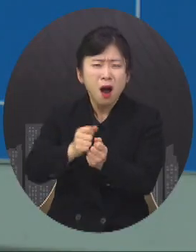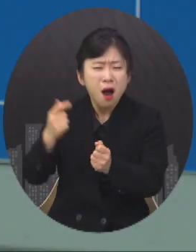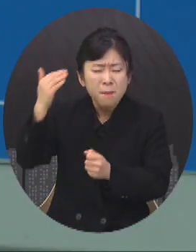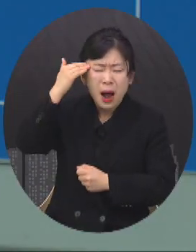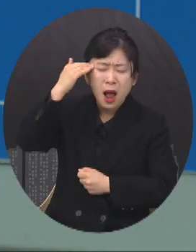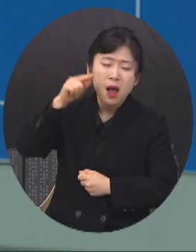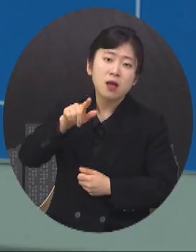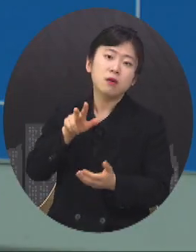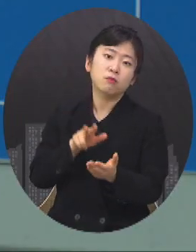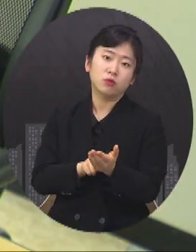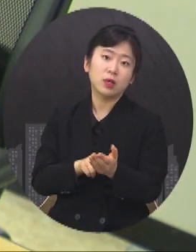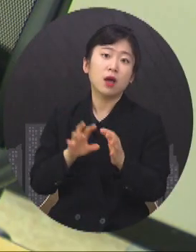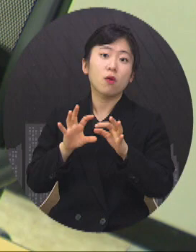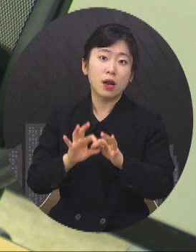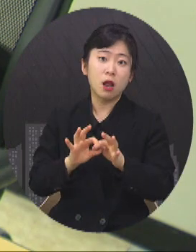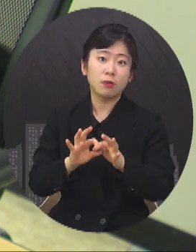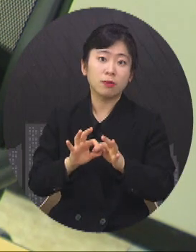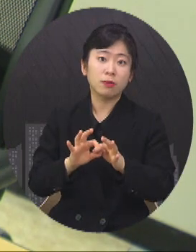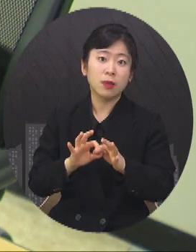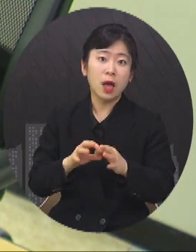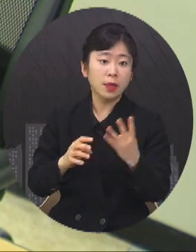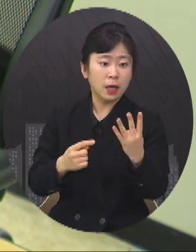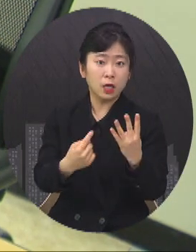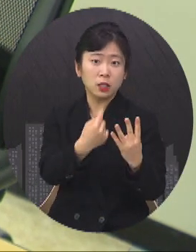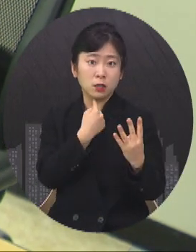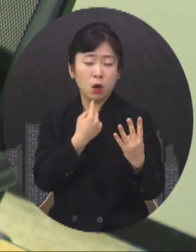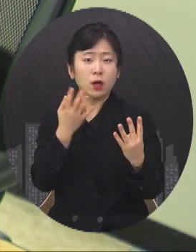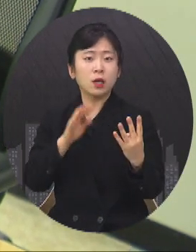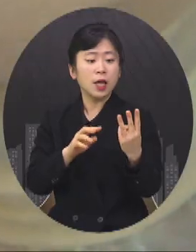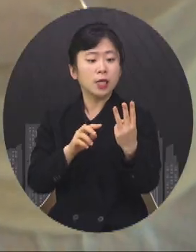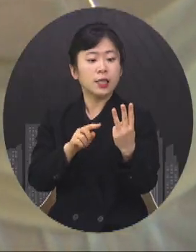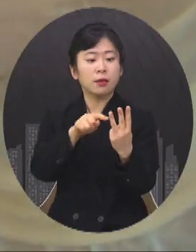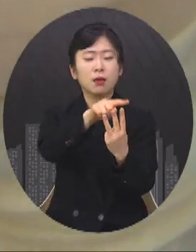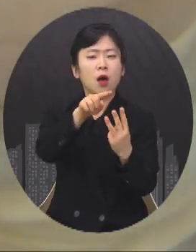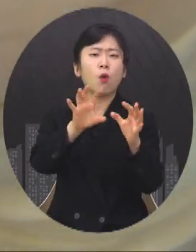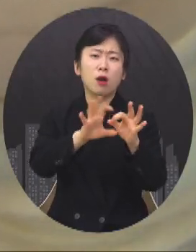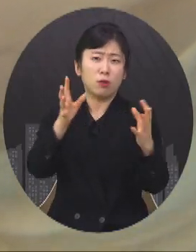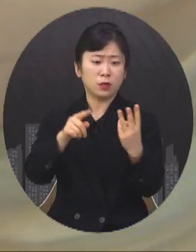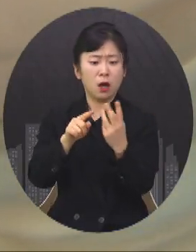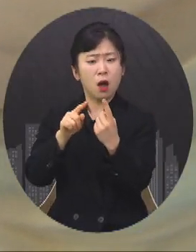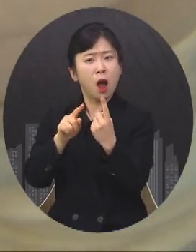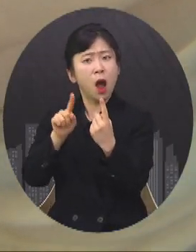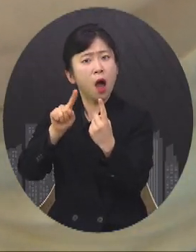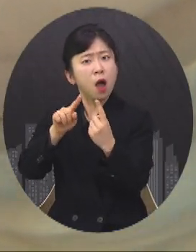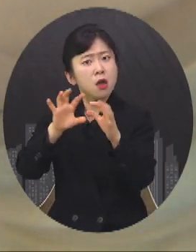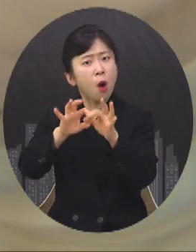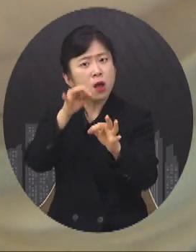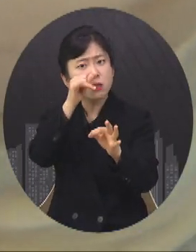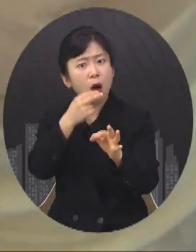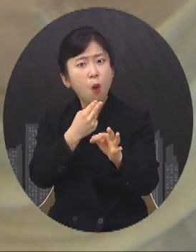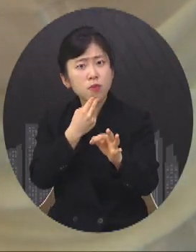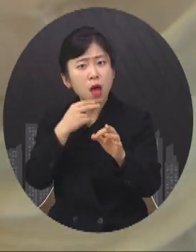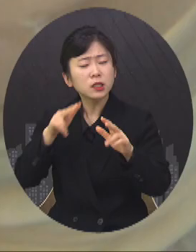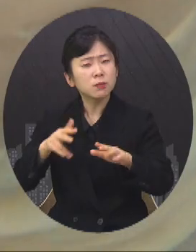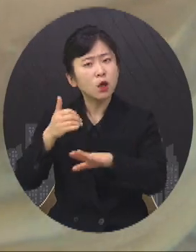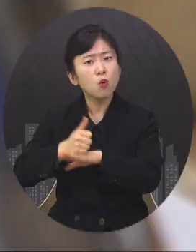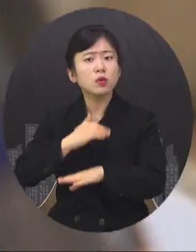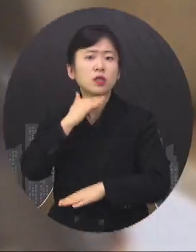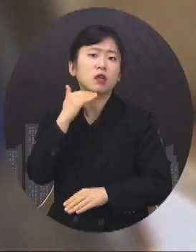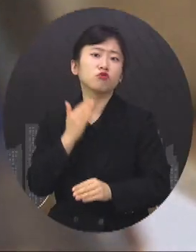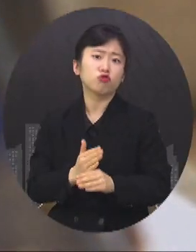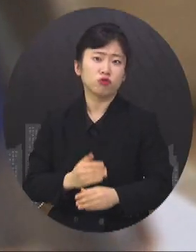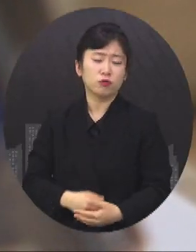이 가운데 세건은 백신 접종과 상관 없다는 판단을 받았지만 나머지 1건의 연관성이 여부는 결론 기다리고